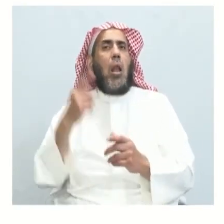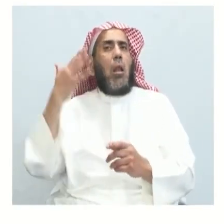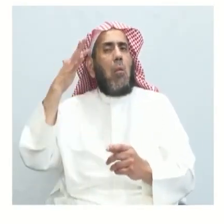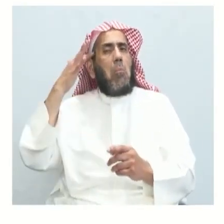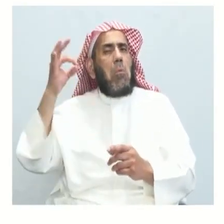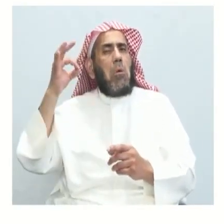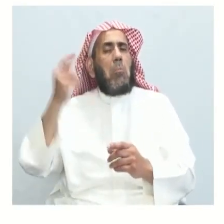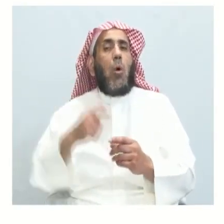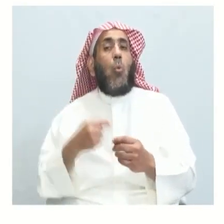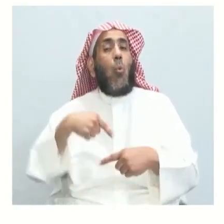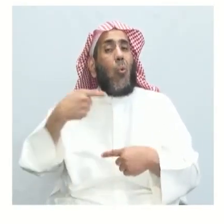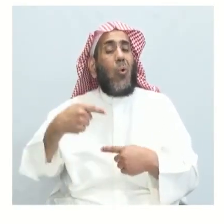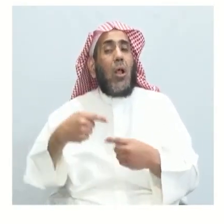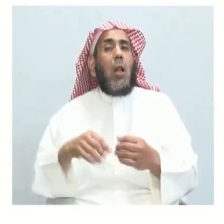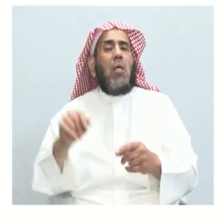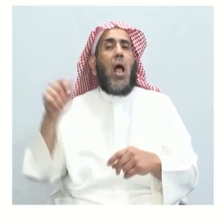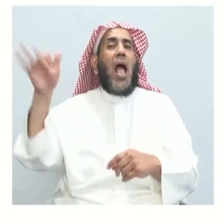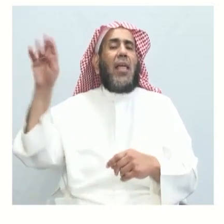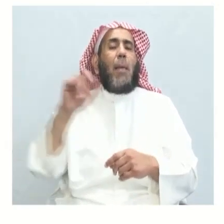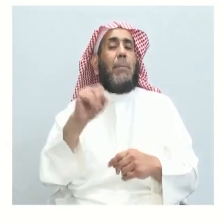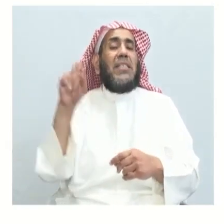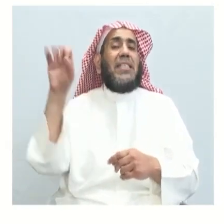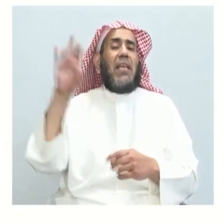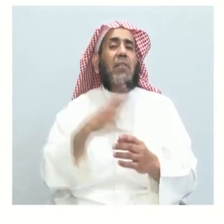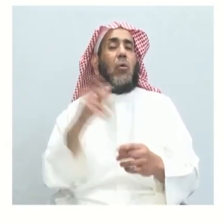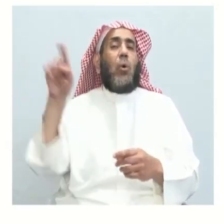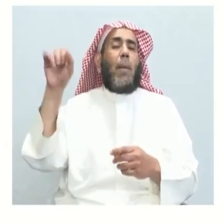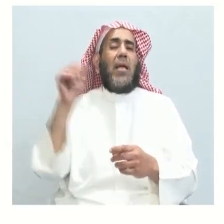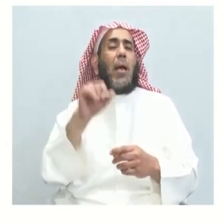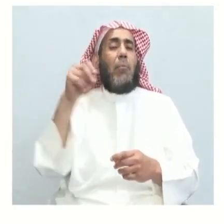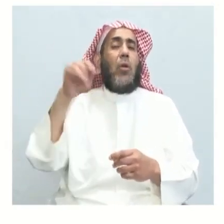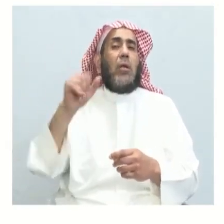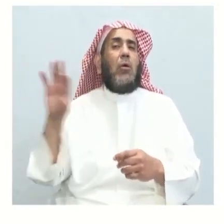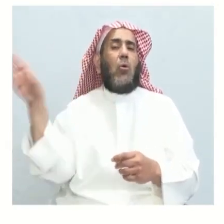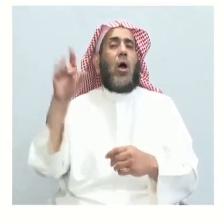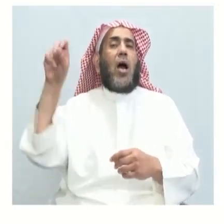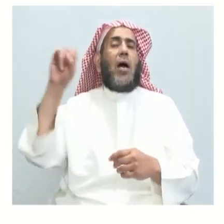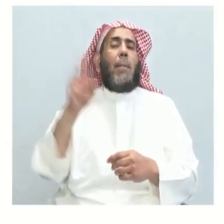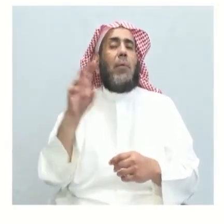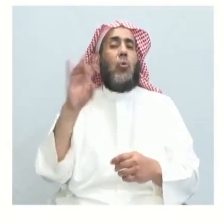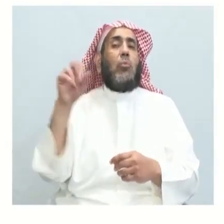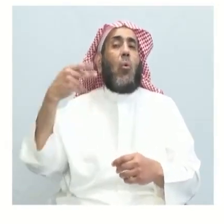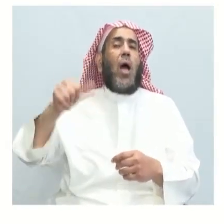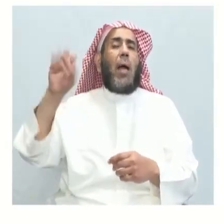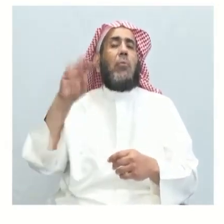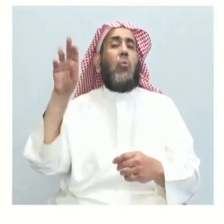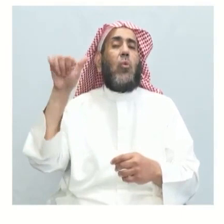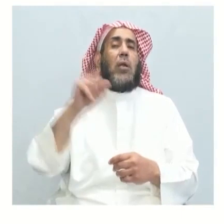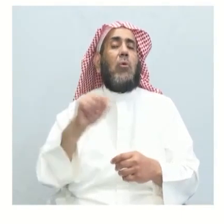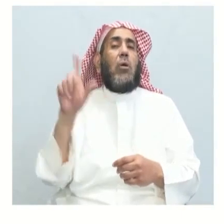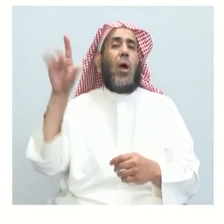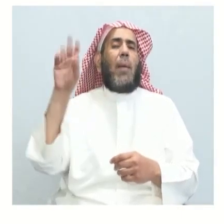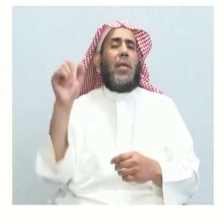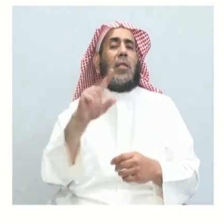وبالمثل اكثم بن صيفي وربيعه ابن حذار وهرم ابن قطبه وعامر بن الضرب ولبيد